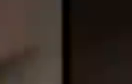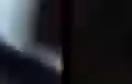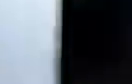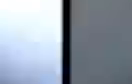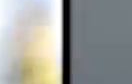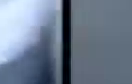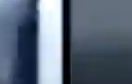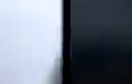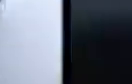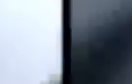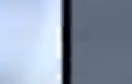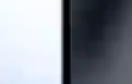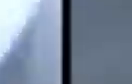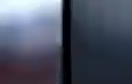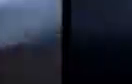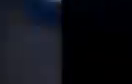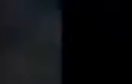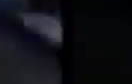Yan, sige, hila!